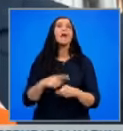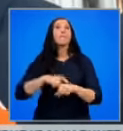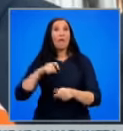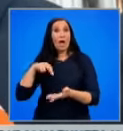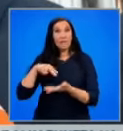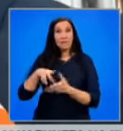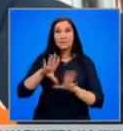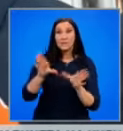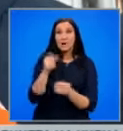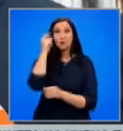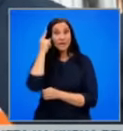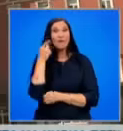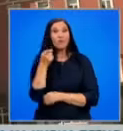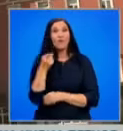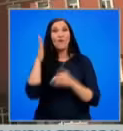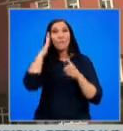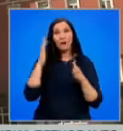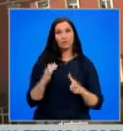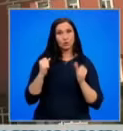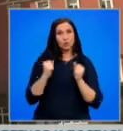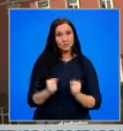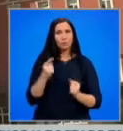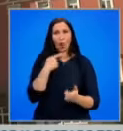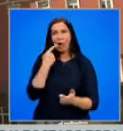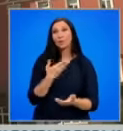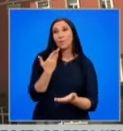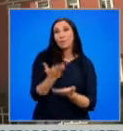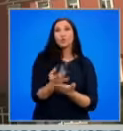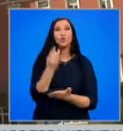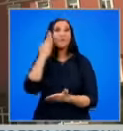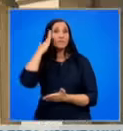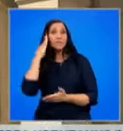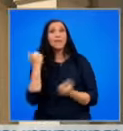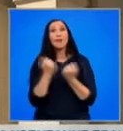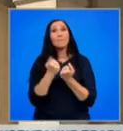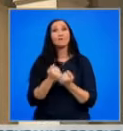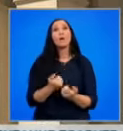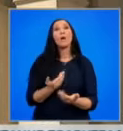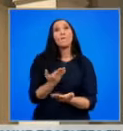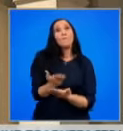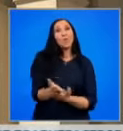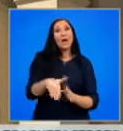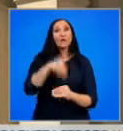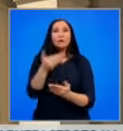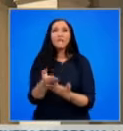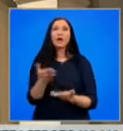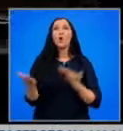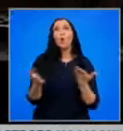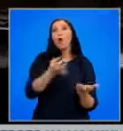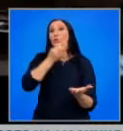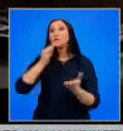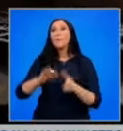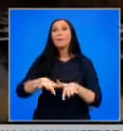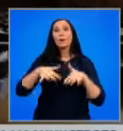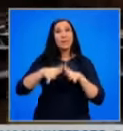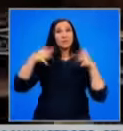с идеята, че това правителство е стабилно. Той заяви, че ще предложи нови министри на мястото на подалите оставка, когато осигури парламентарно мнозинство.